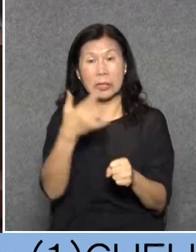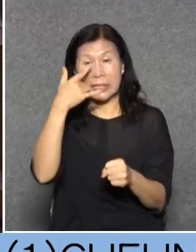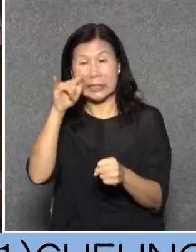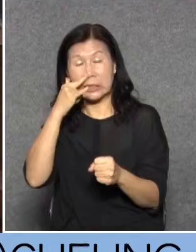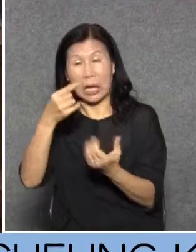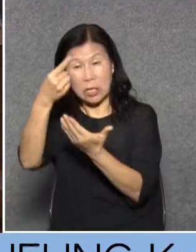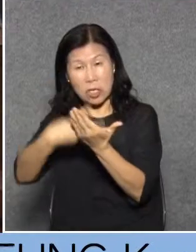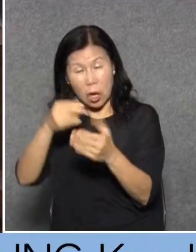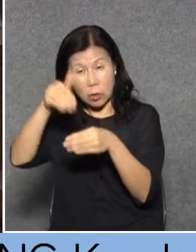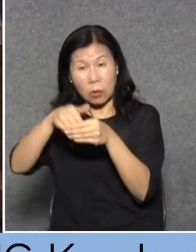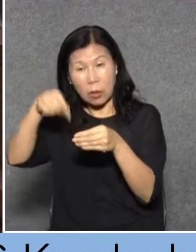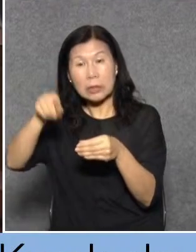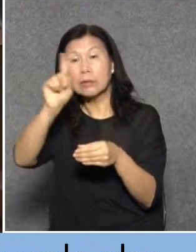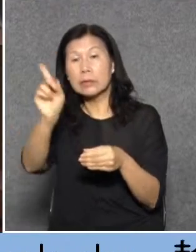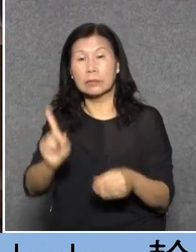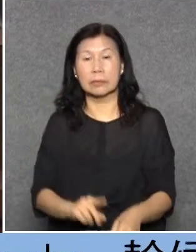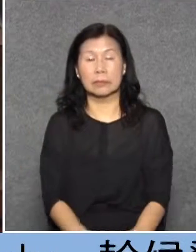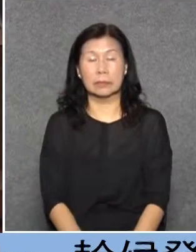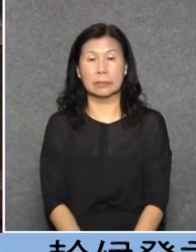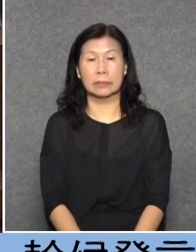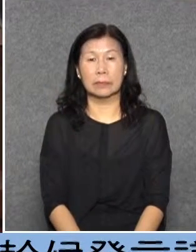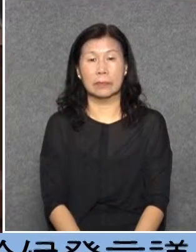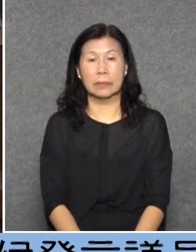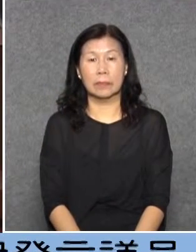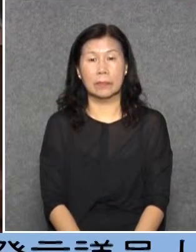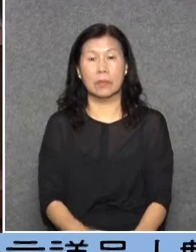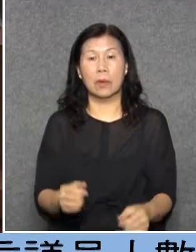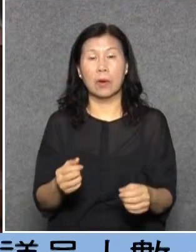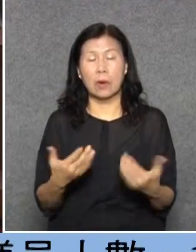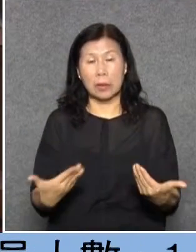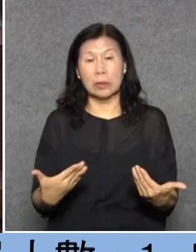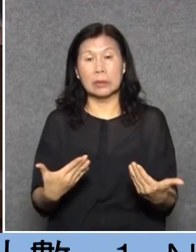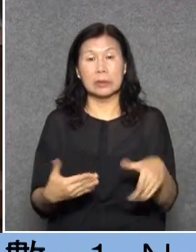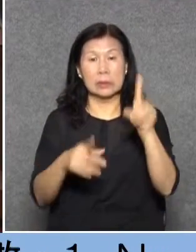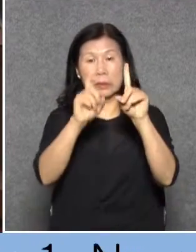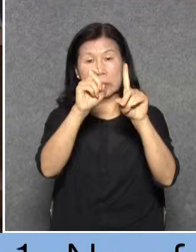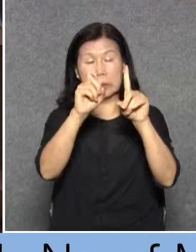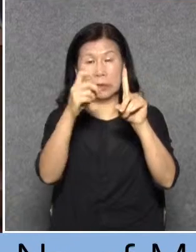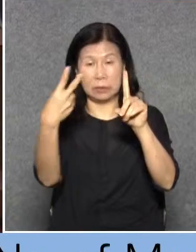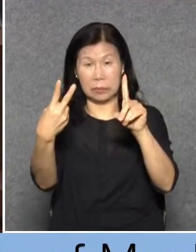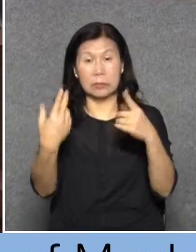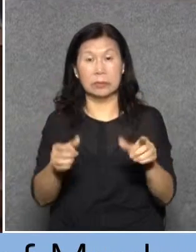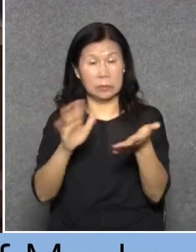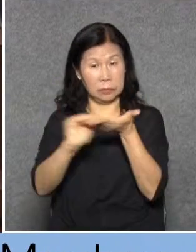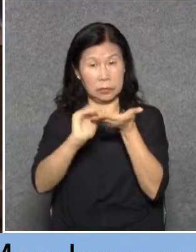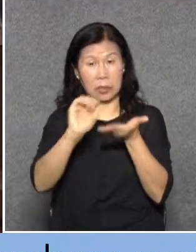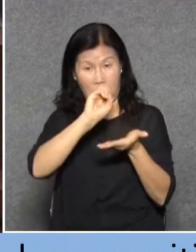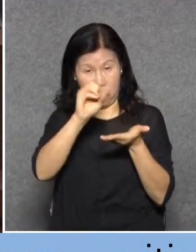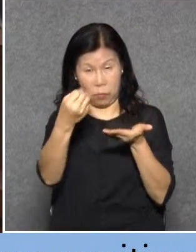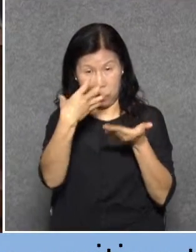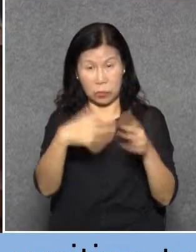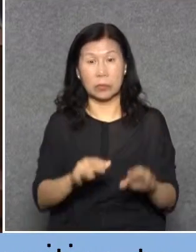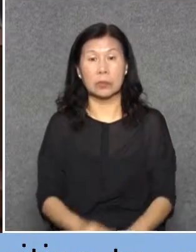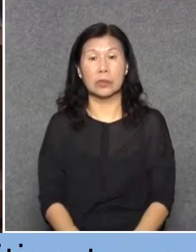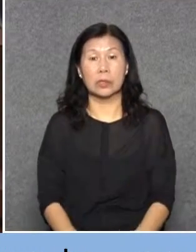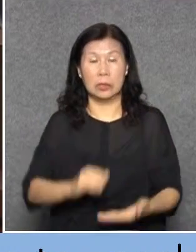樣，又或者在我們現在現有條例裏面已經有條192條很清楚說呢，任何這個